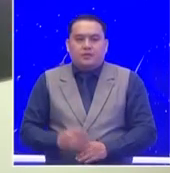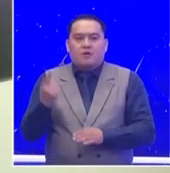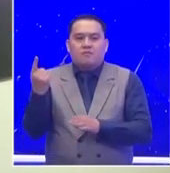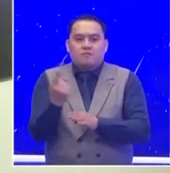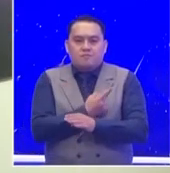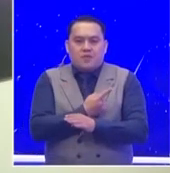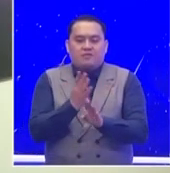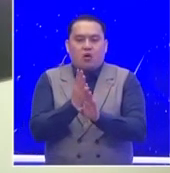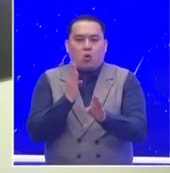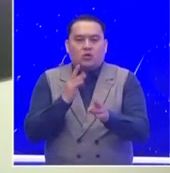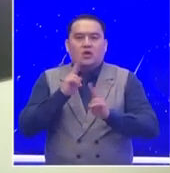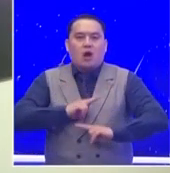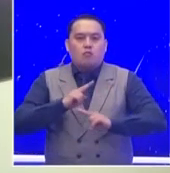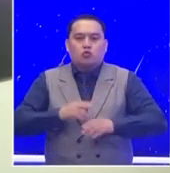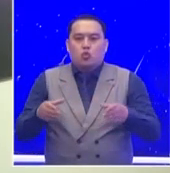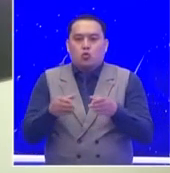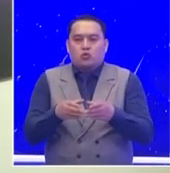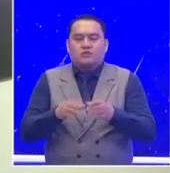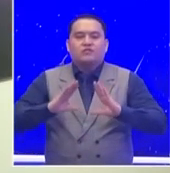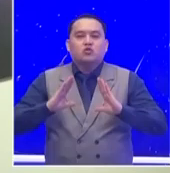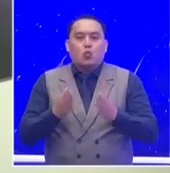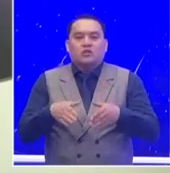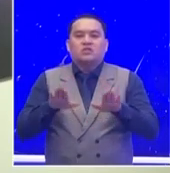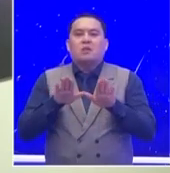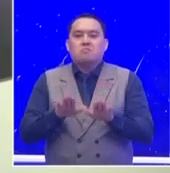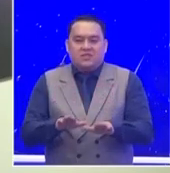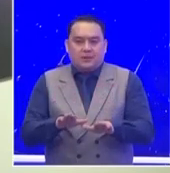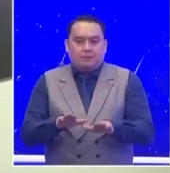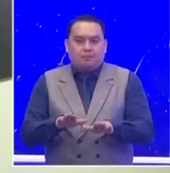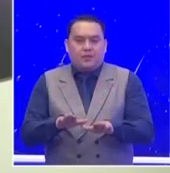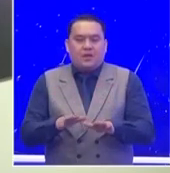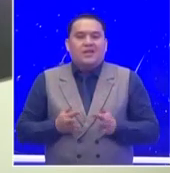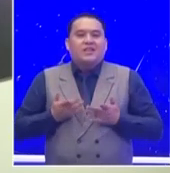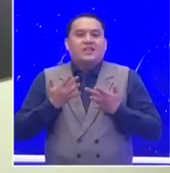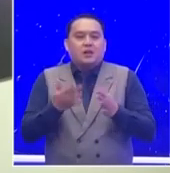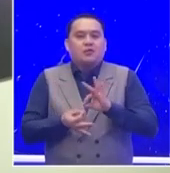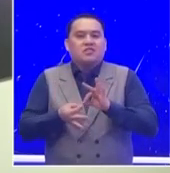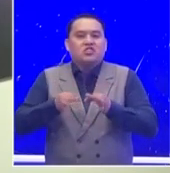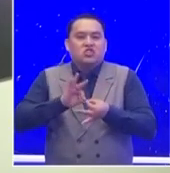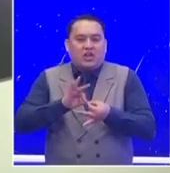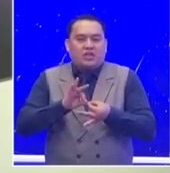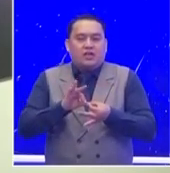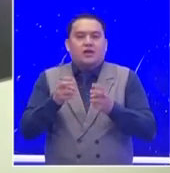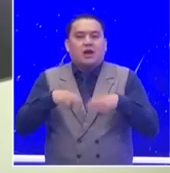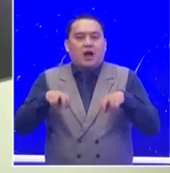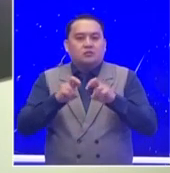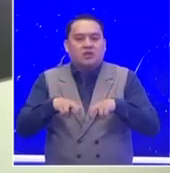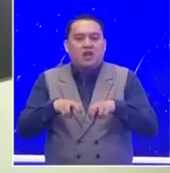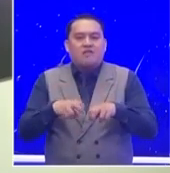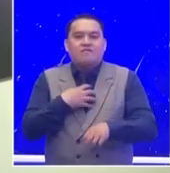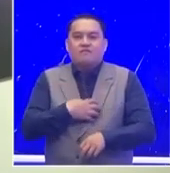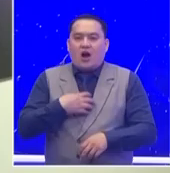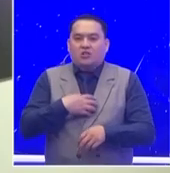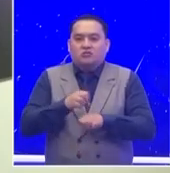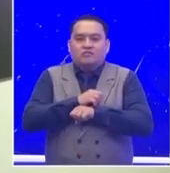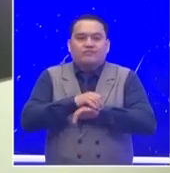очередь рабочая группа изучит ситуацию на месте, поскольку этот вопрос требует детального рассмотрения. Здесь важно не допустить